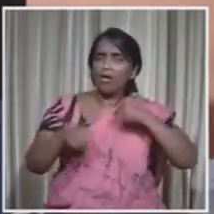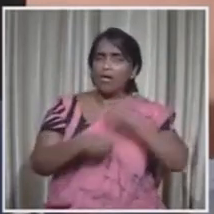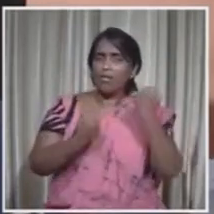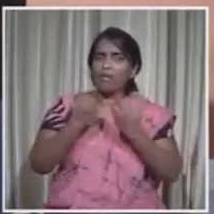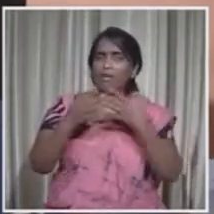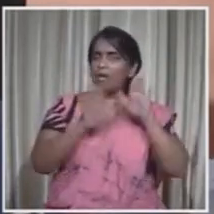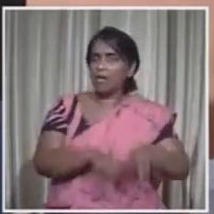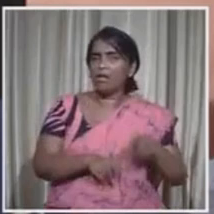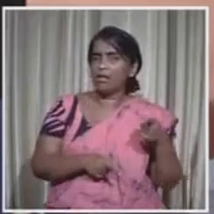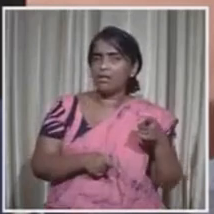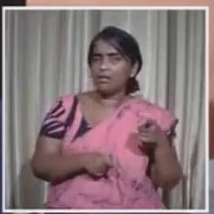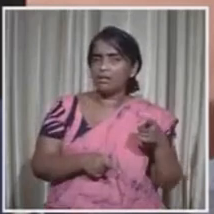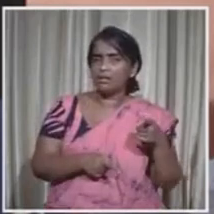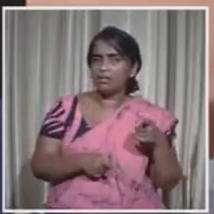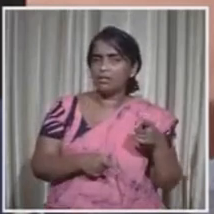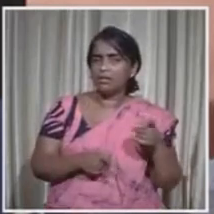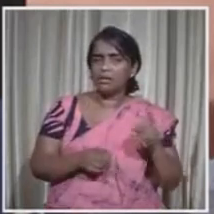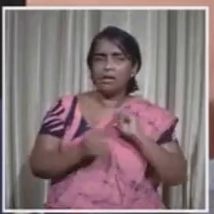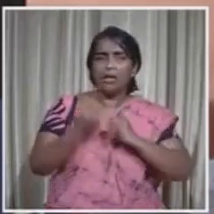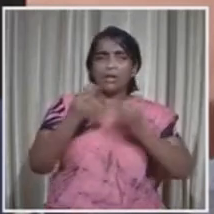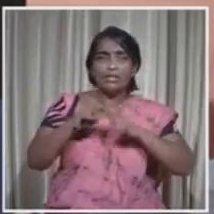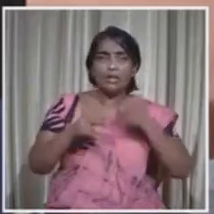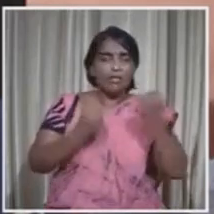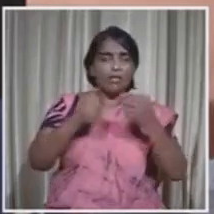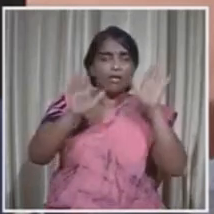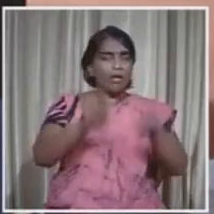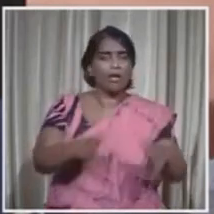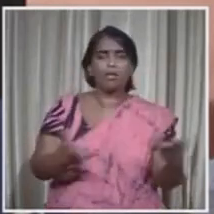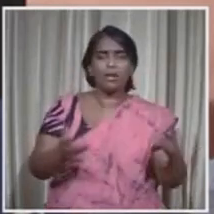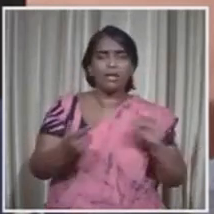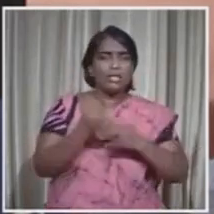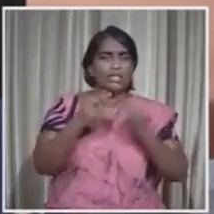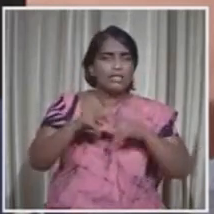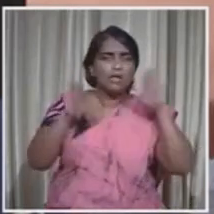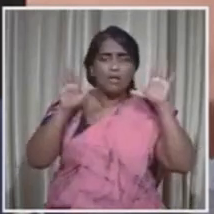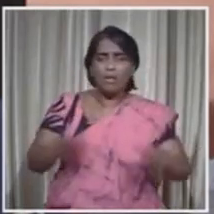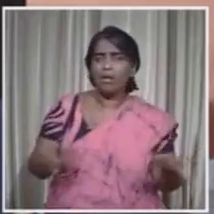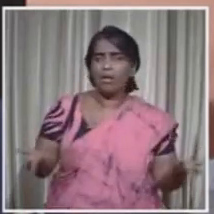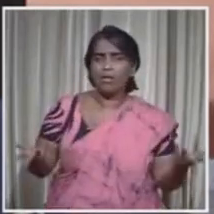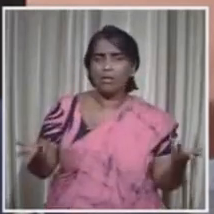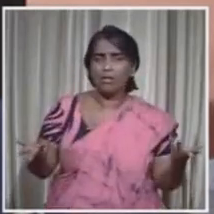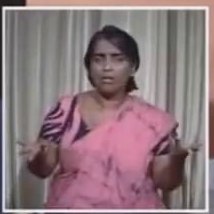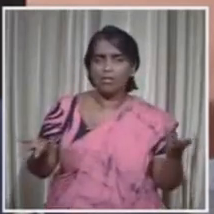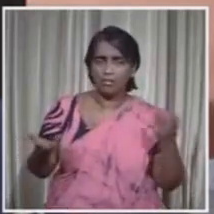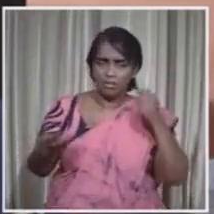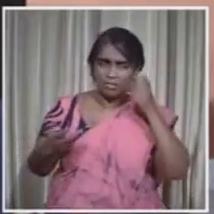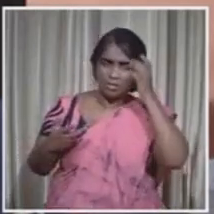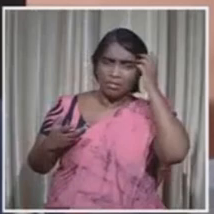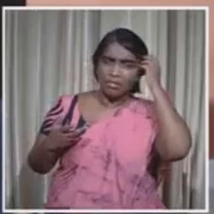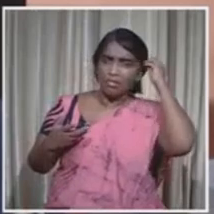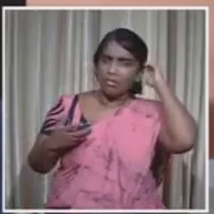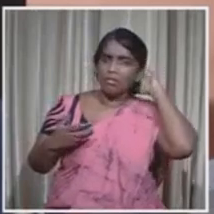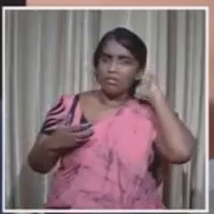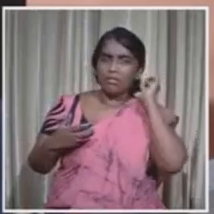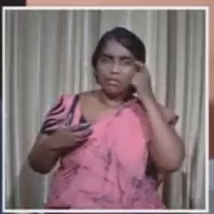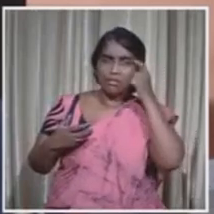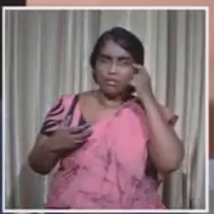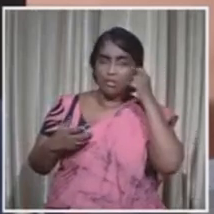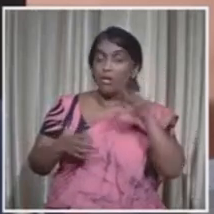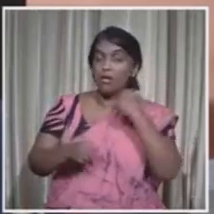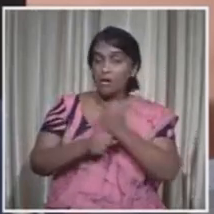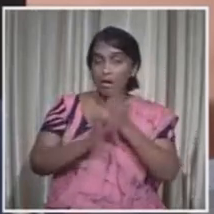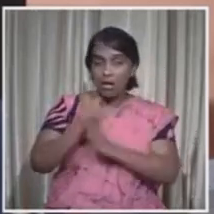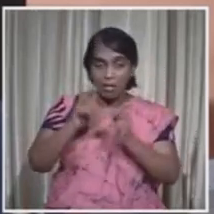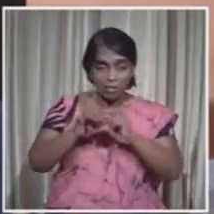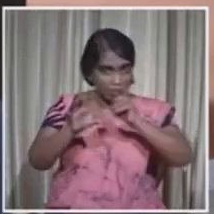ඉන්නේ? ඇයි තාම නිලධාරීන් තියන් ඉන්නේ? ඇයි තාම ස්ටාෆ් එක තියන් ඉන්නේ? Remember, please wind up. I'm winding up, sir. රාජ්‍ය අමතර